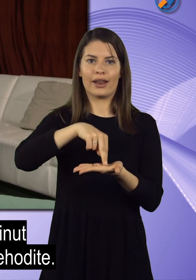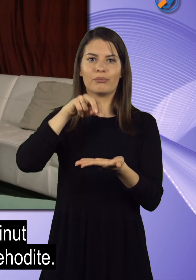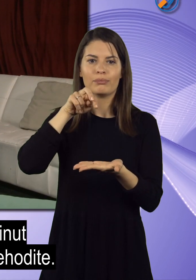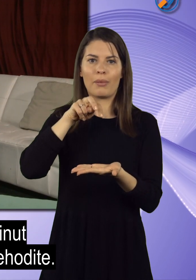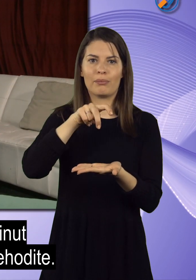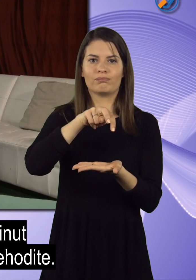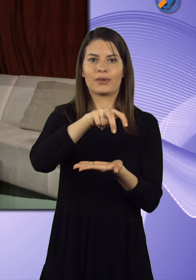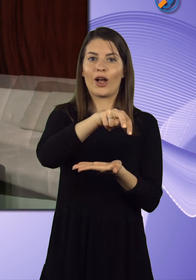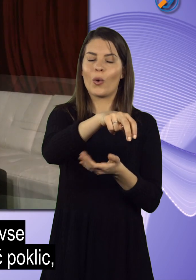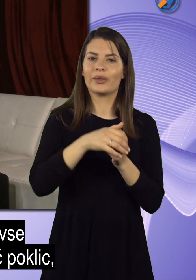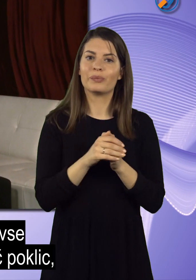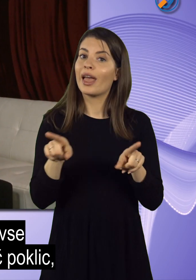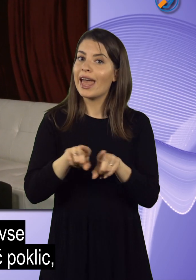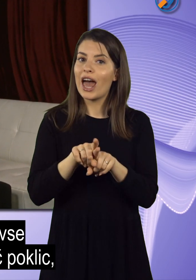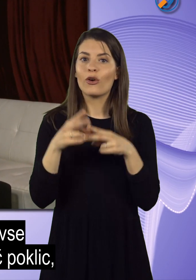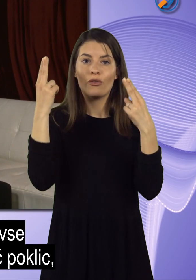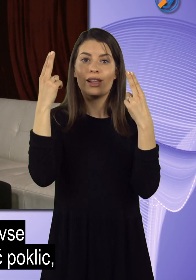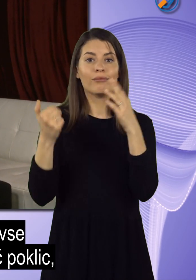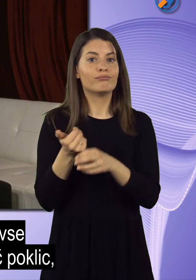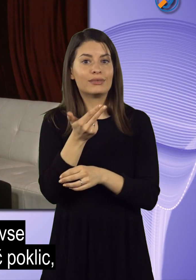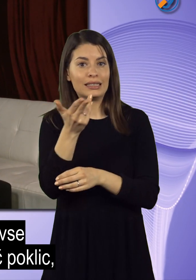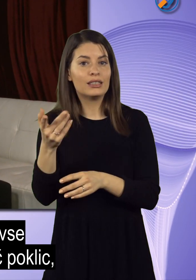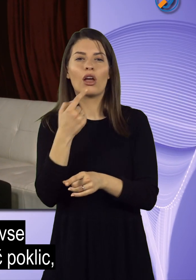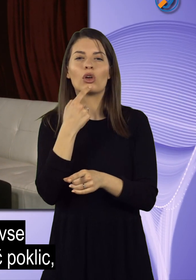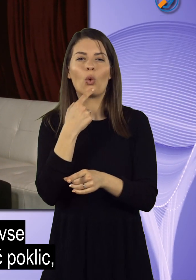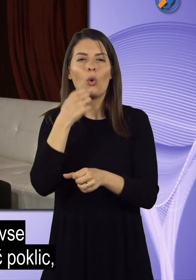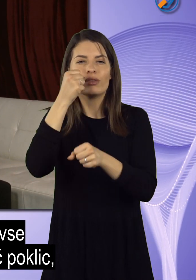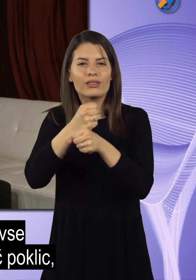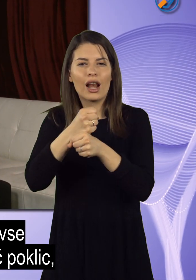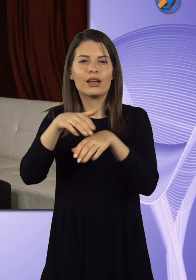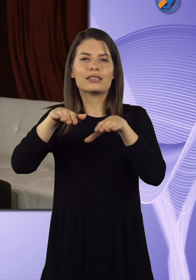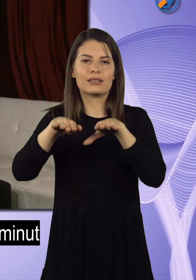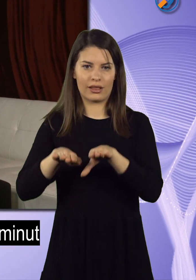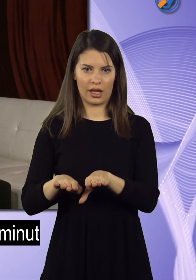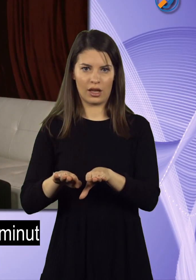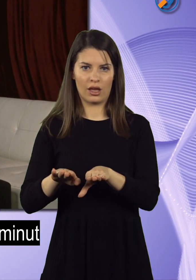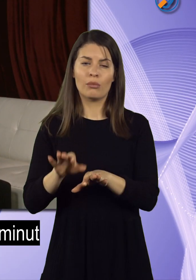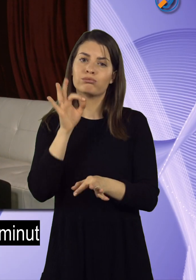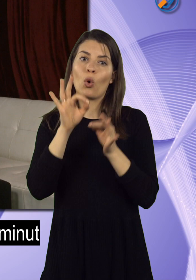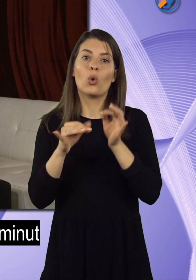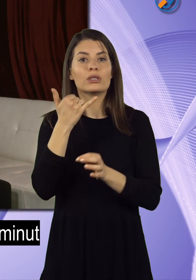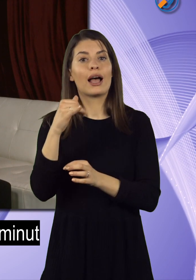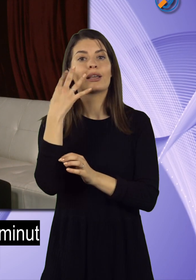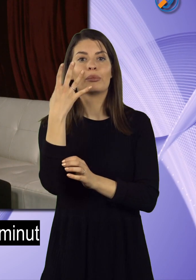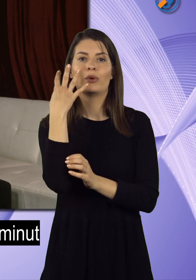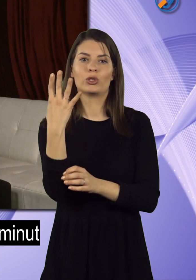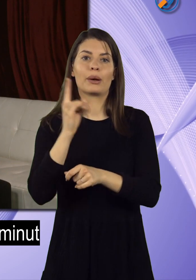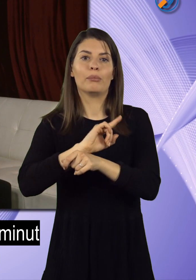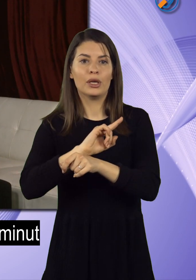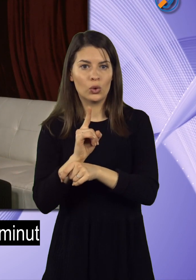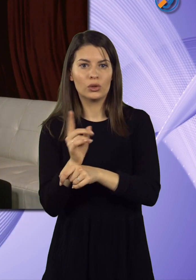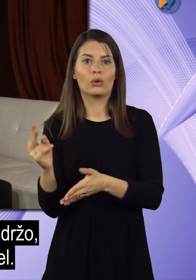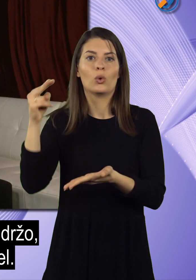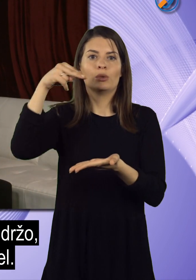se malo sprehodite. Torej, enako velja tudi za vse tiste, ki upravljate sedeč poklic. Probi vsakih 45 minut se